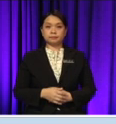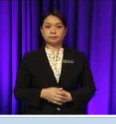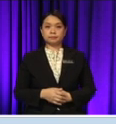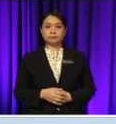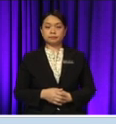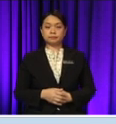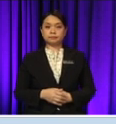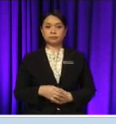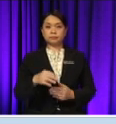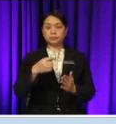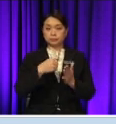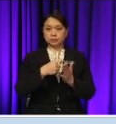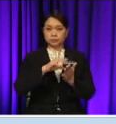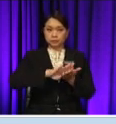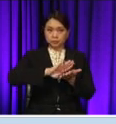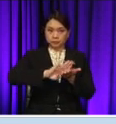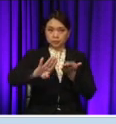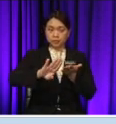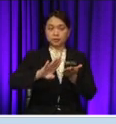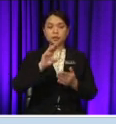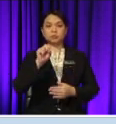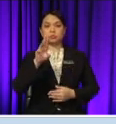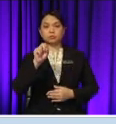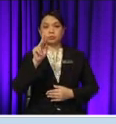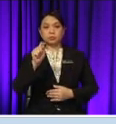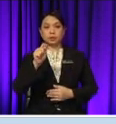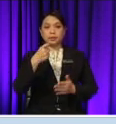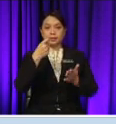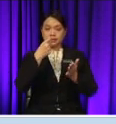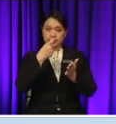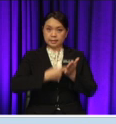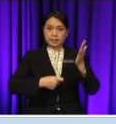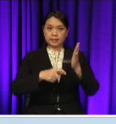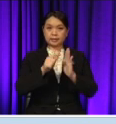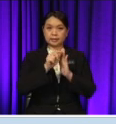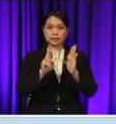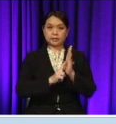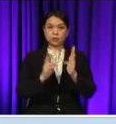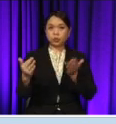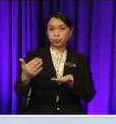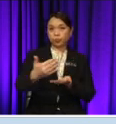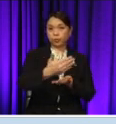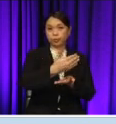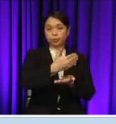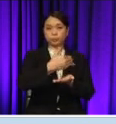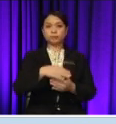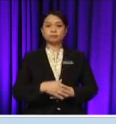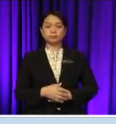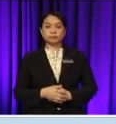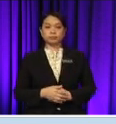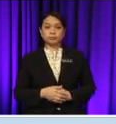nilai terkumpul untuk keduanya kita Panggil ini adalah nilai bersih ataupun nilai buku